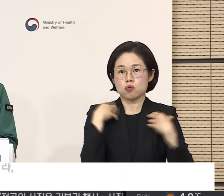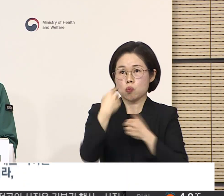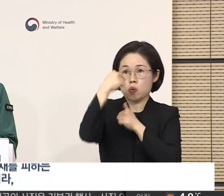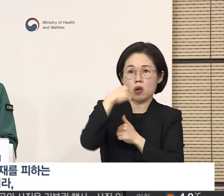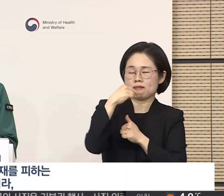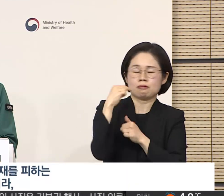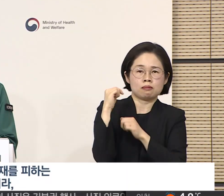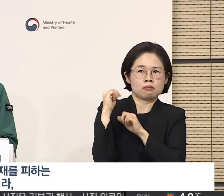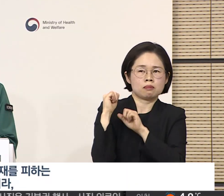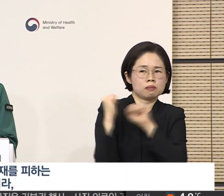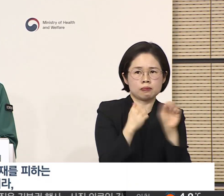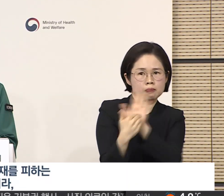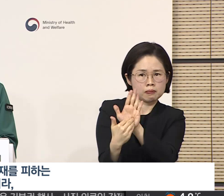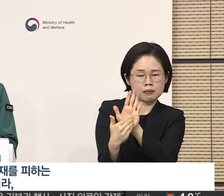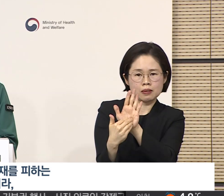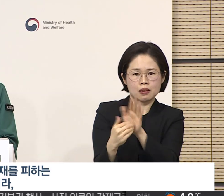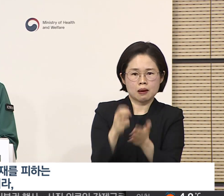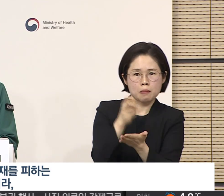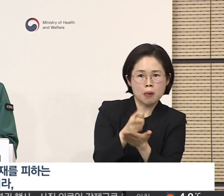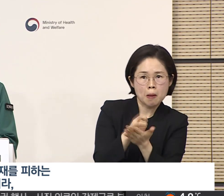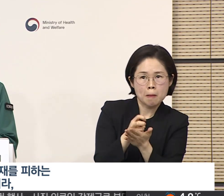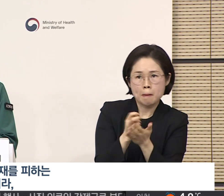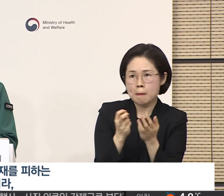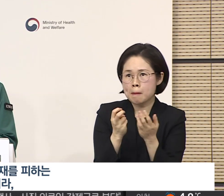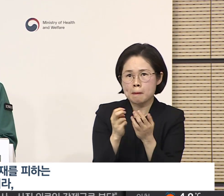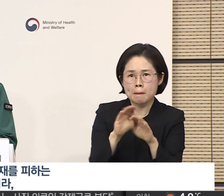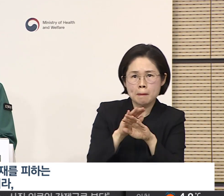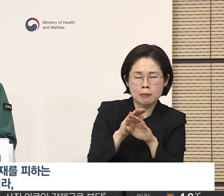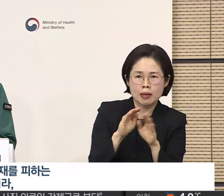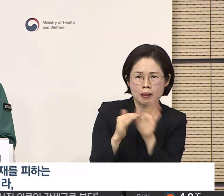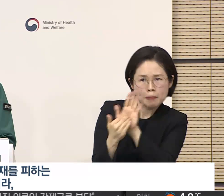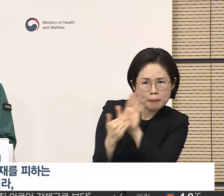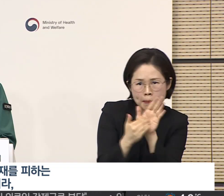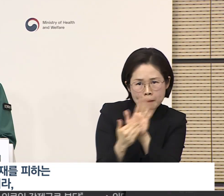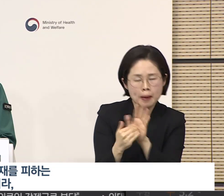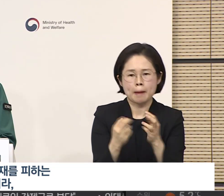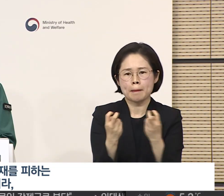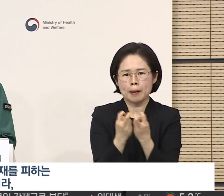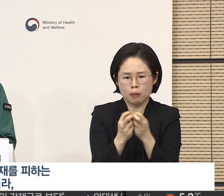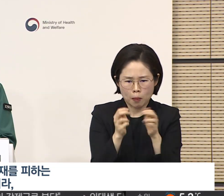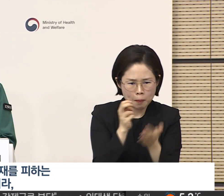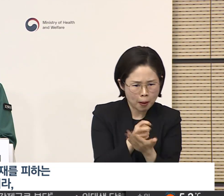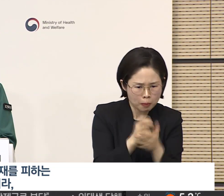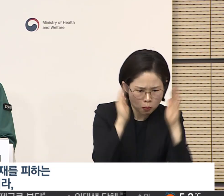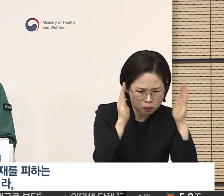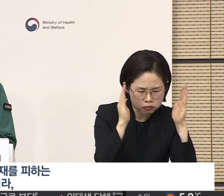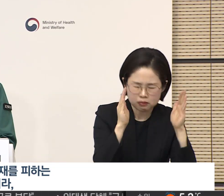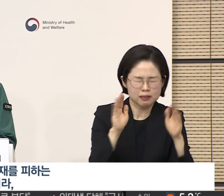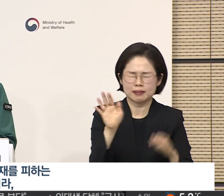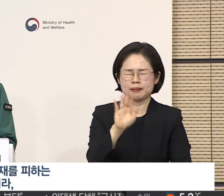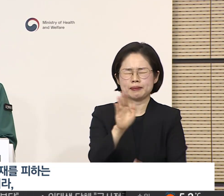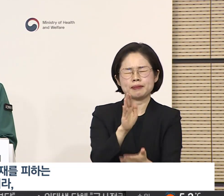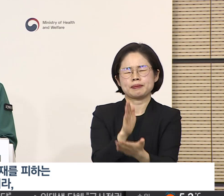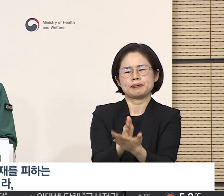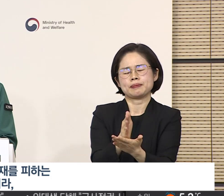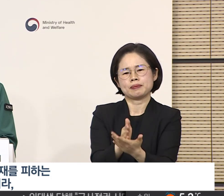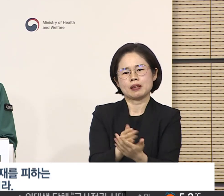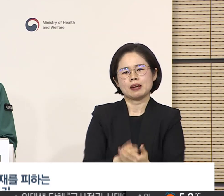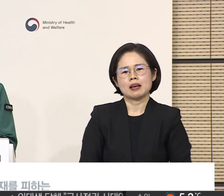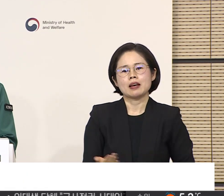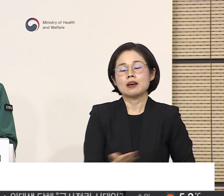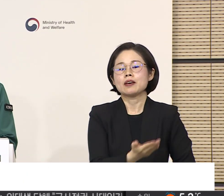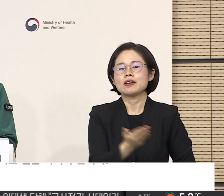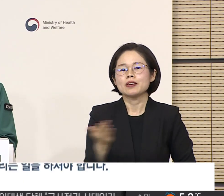회피하고 법적 제재를 피하는 법률 공부에 열을 올릴 때가 아니라 여러분이